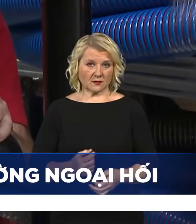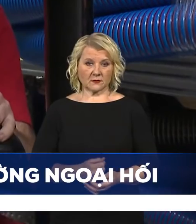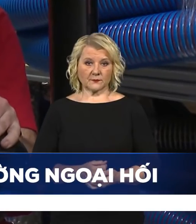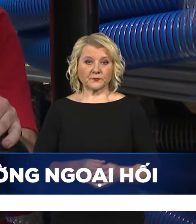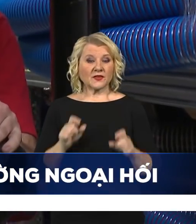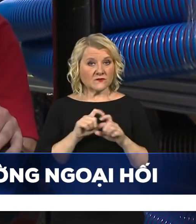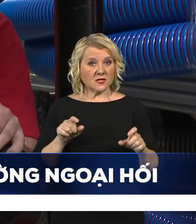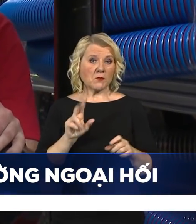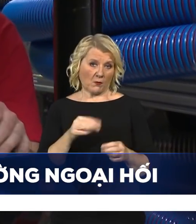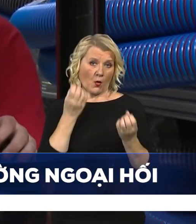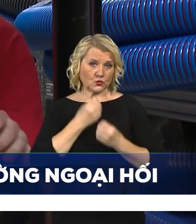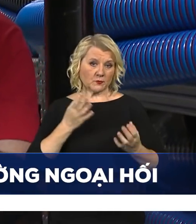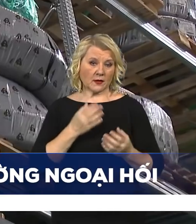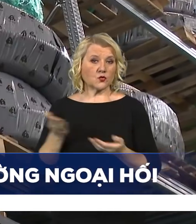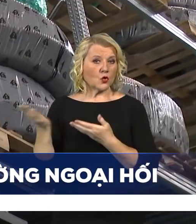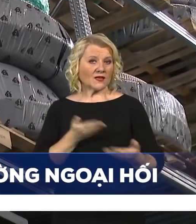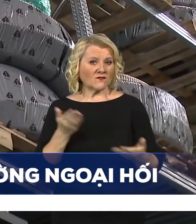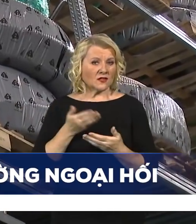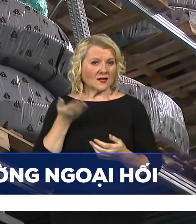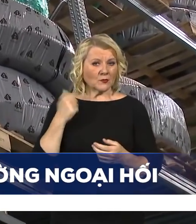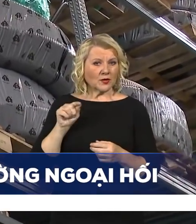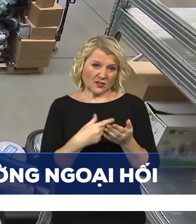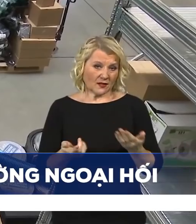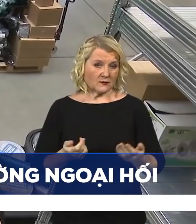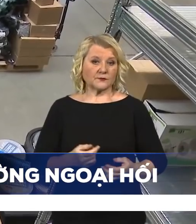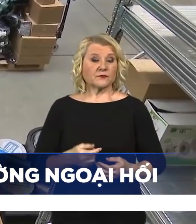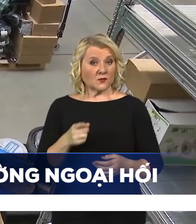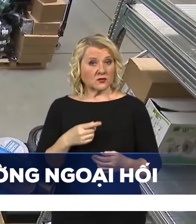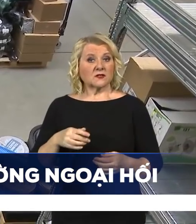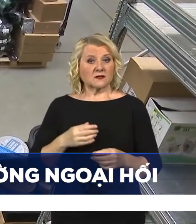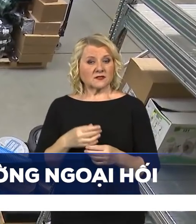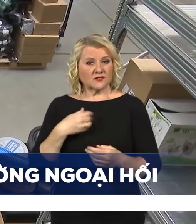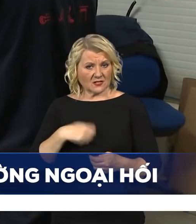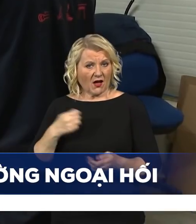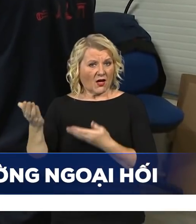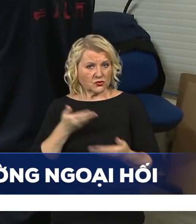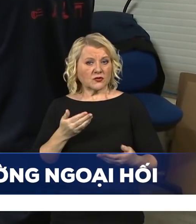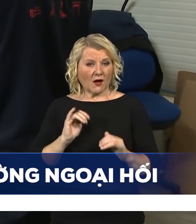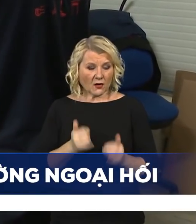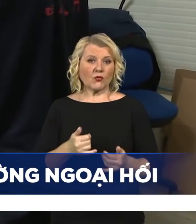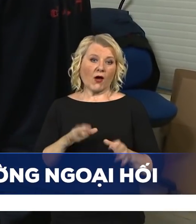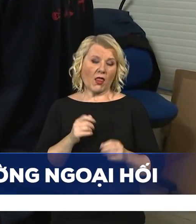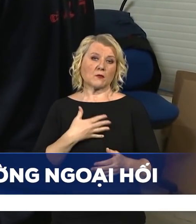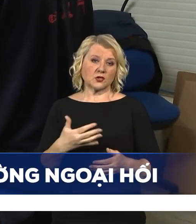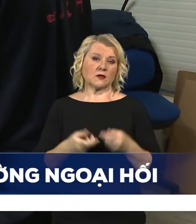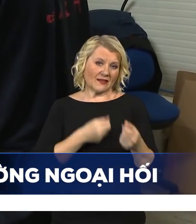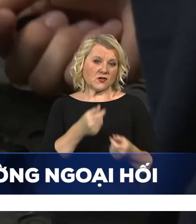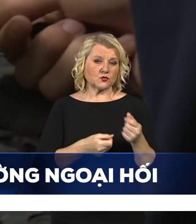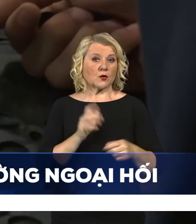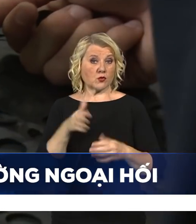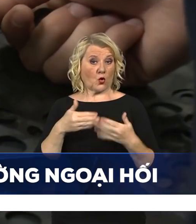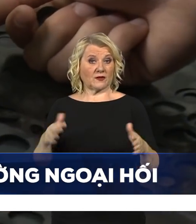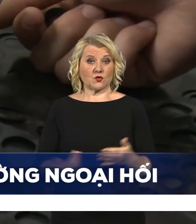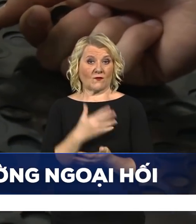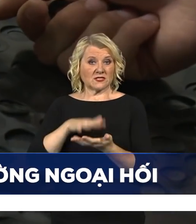cuối cùng như một phần của cam kết tỷ giá hối đoái từ năm 2013 đến năm 2017. Thời điểm đó, 1 euro có giá là